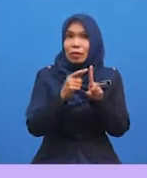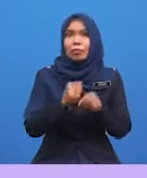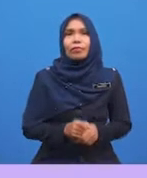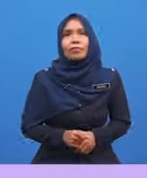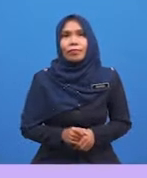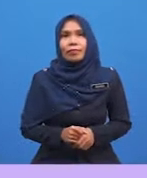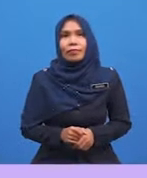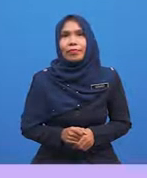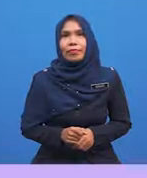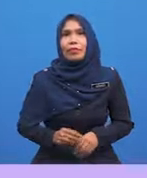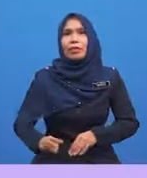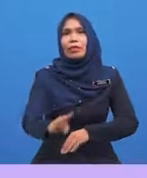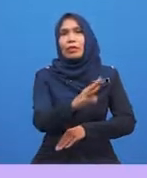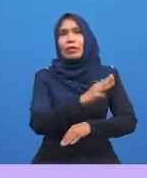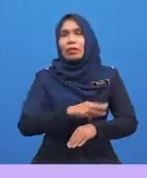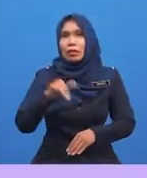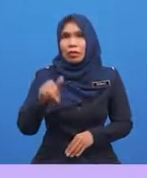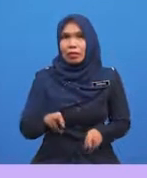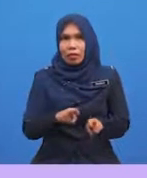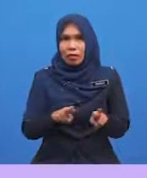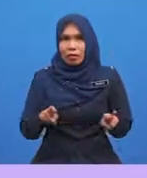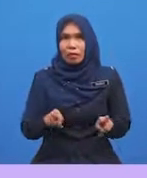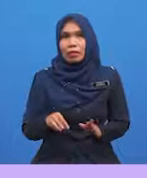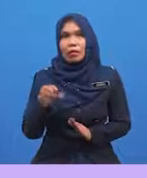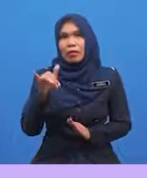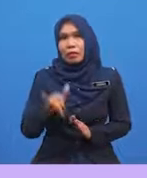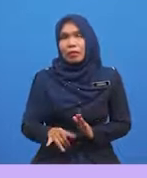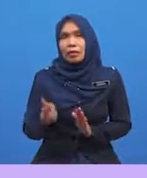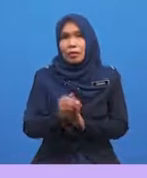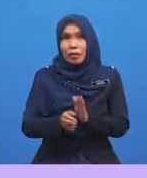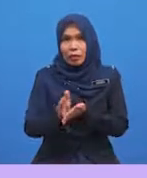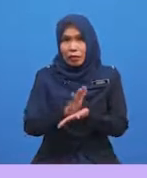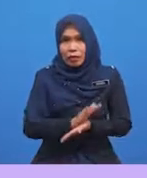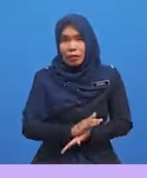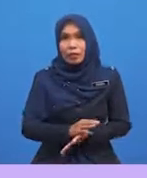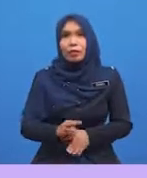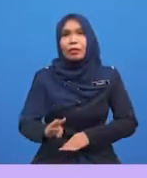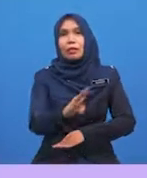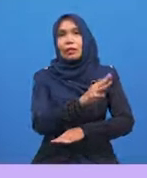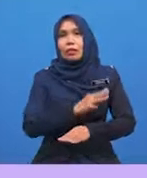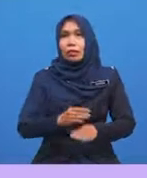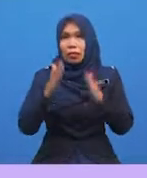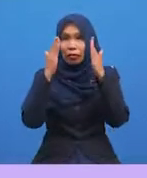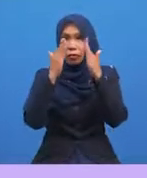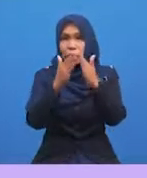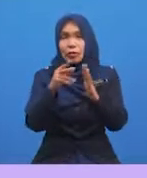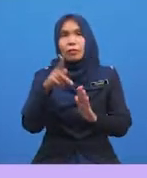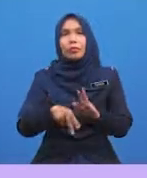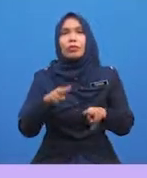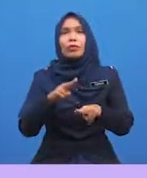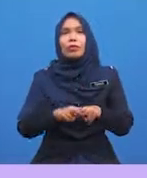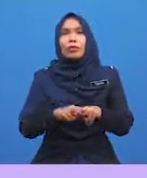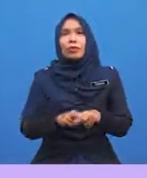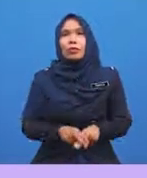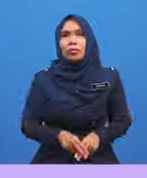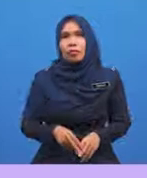Tanah pamah ialah kawasan rata yang menjadi kawasan tumpuan penduduk kerana sesuai untuk